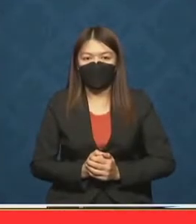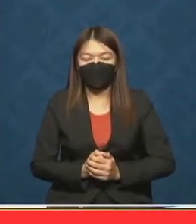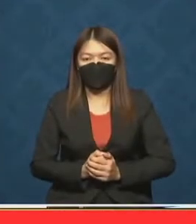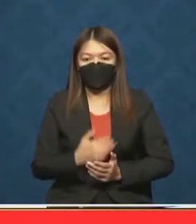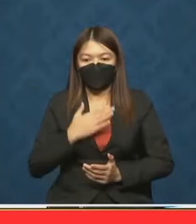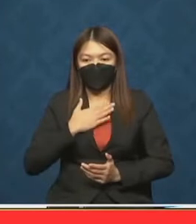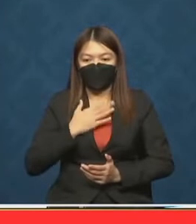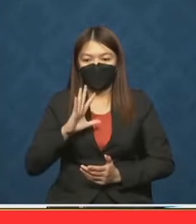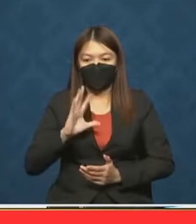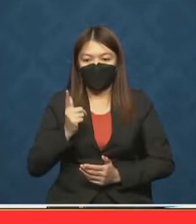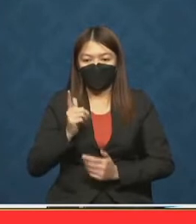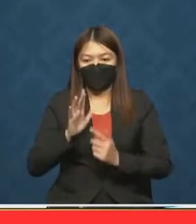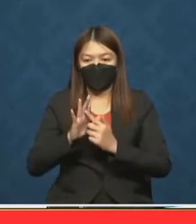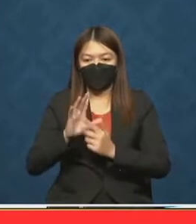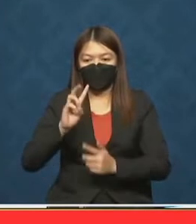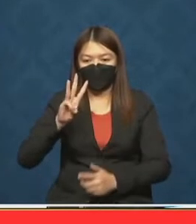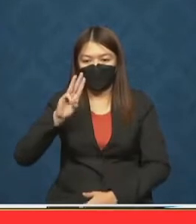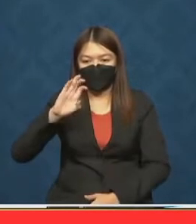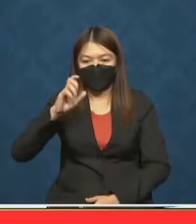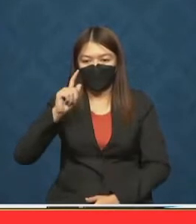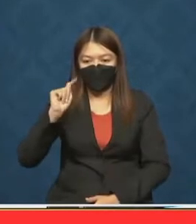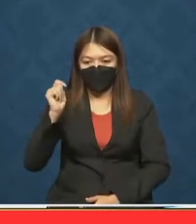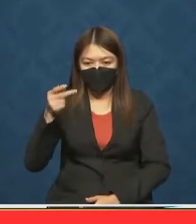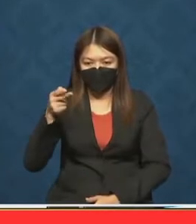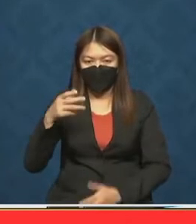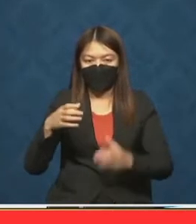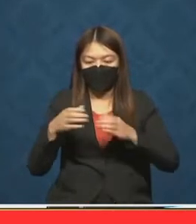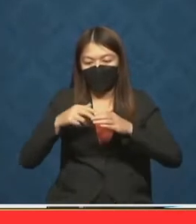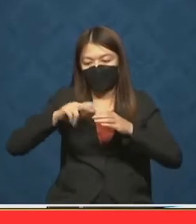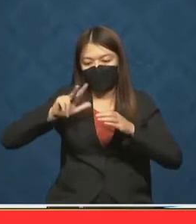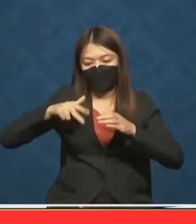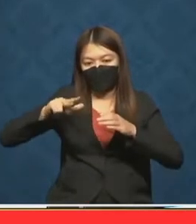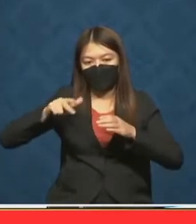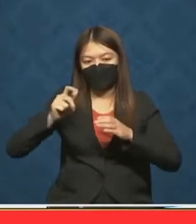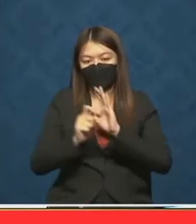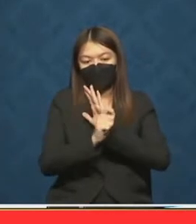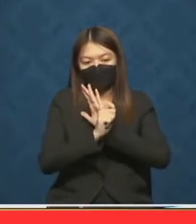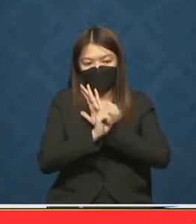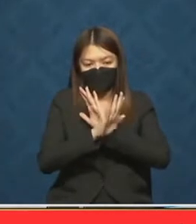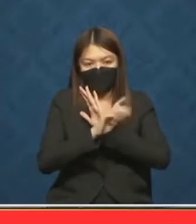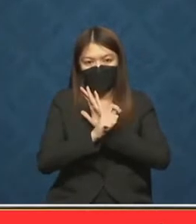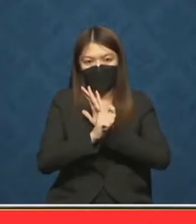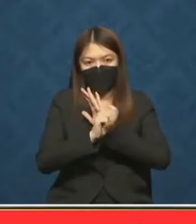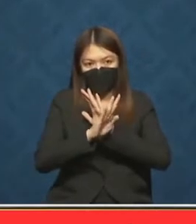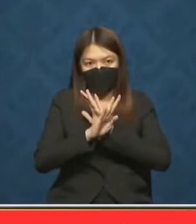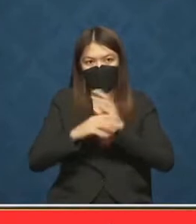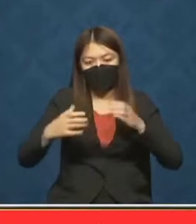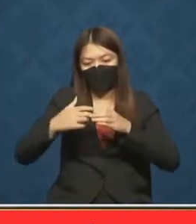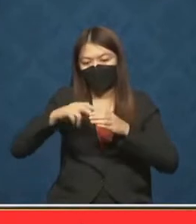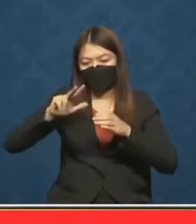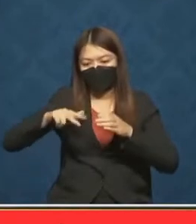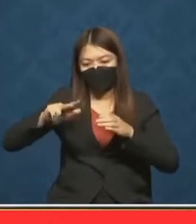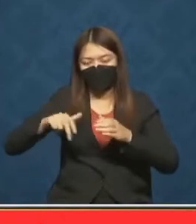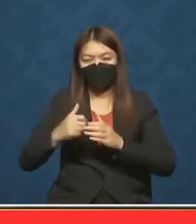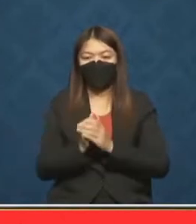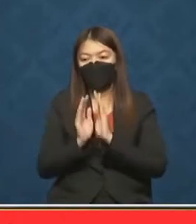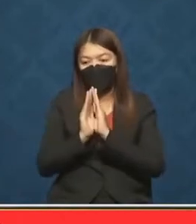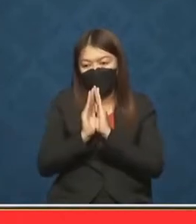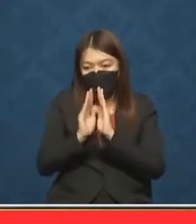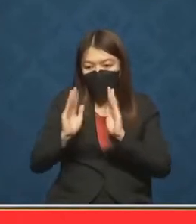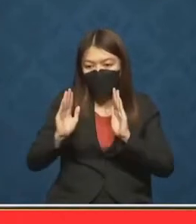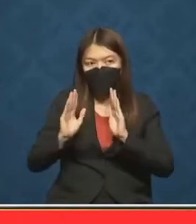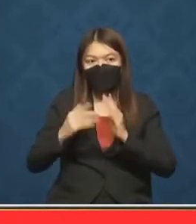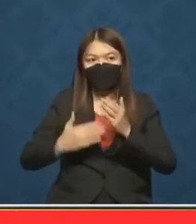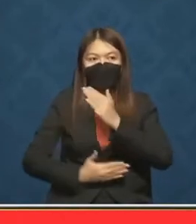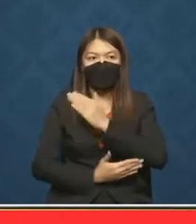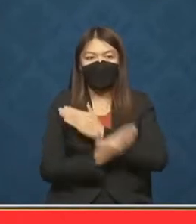ก็ผมชูวิพิทักพพพรพพักเพื่อไยอุบนราจทานี เข patentก็ผมตองขอขอบคพกเพื่อไทยท